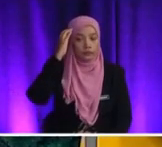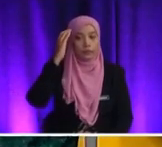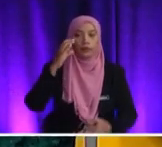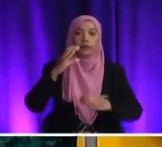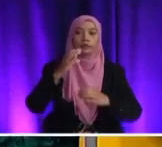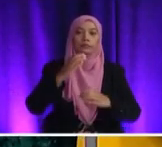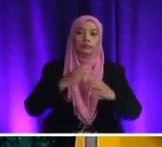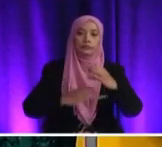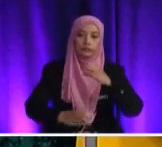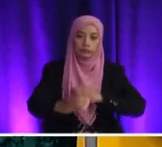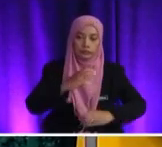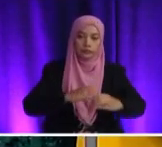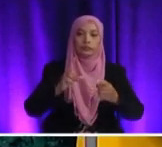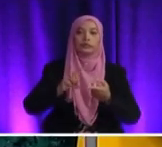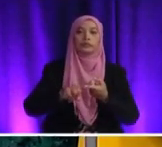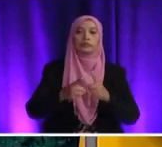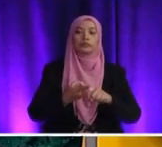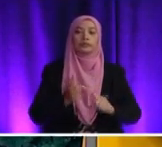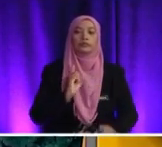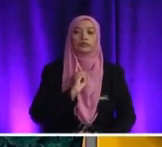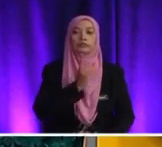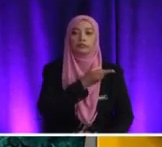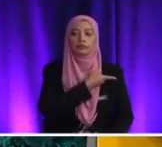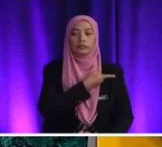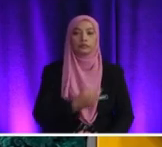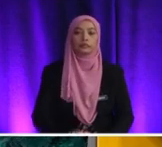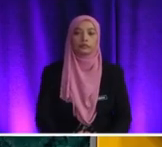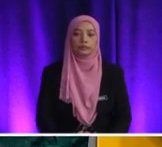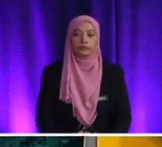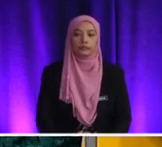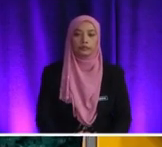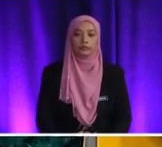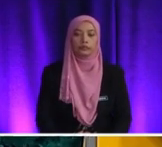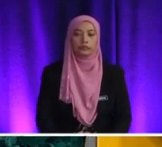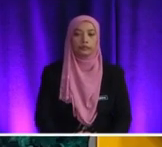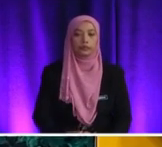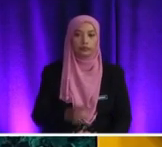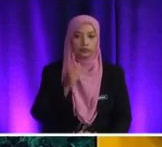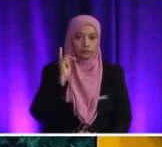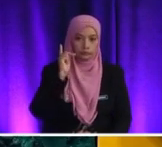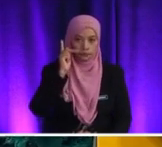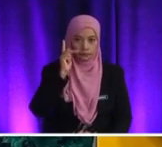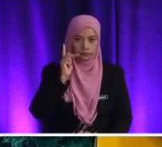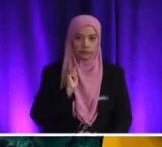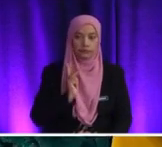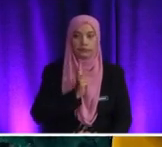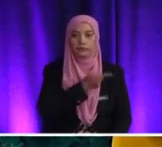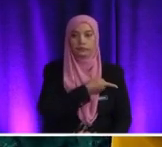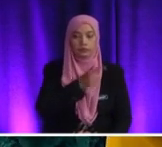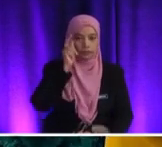kita jauh pun tak tahu cita-cita visi ini tapi setan datanya lagi kita the gambar dulu aja